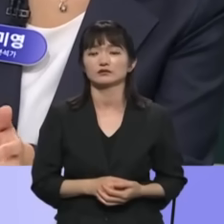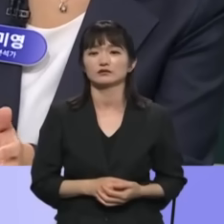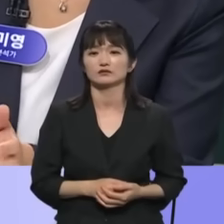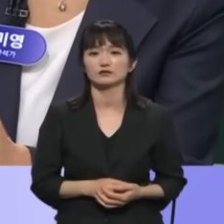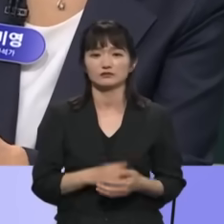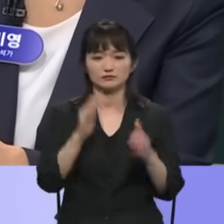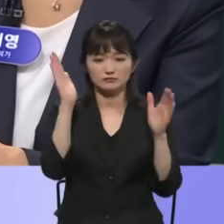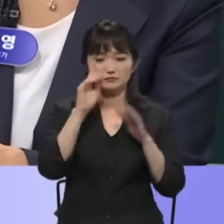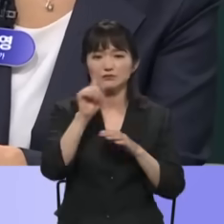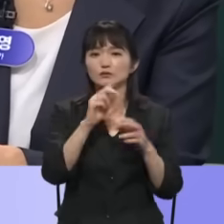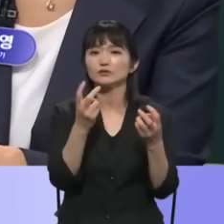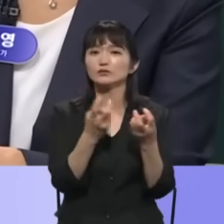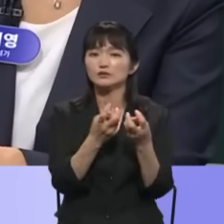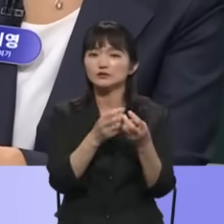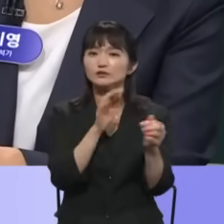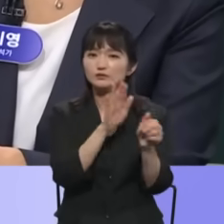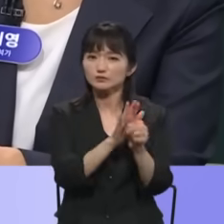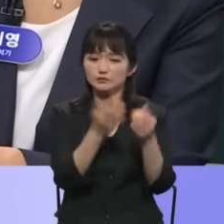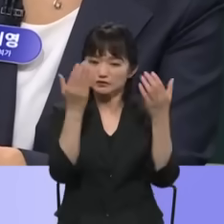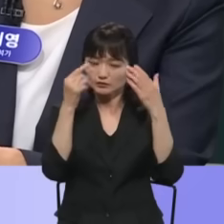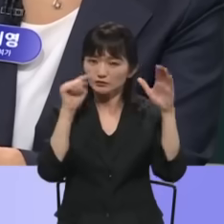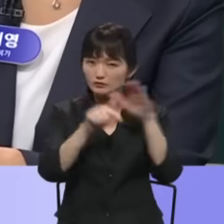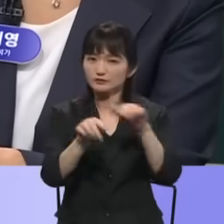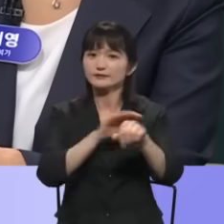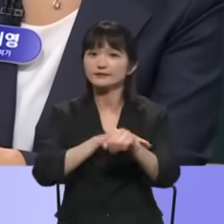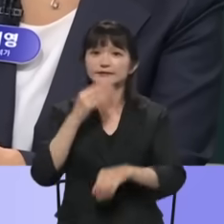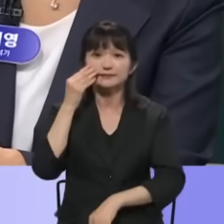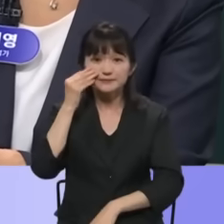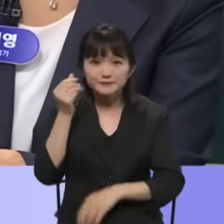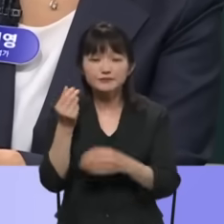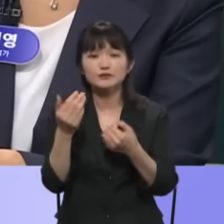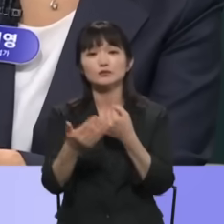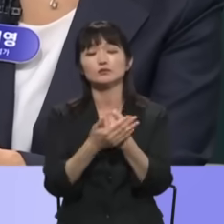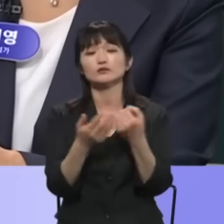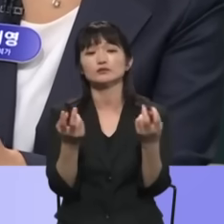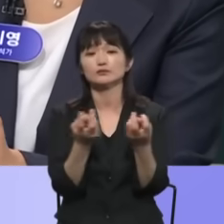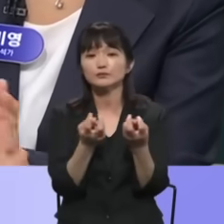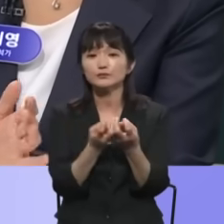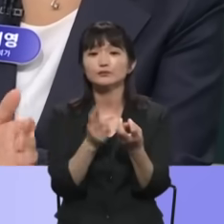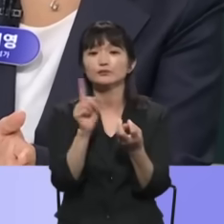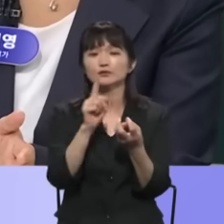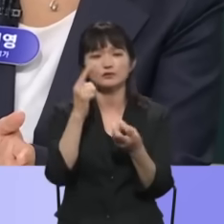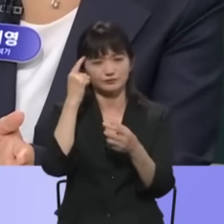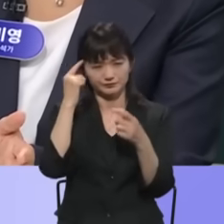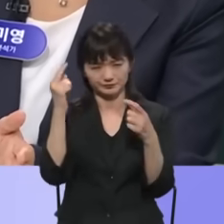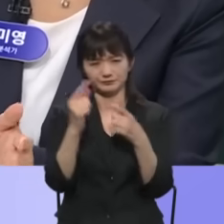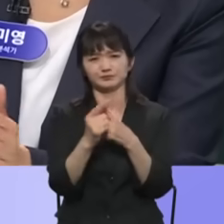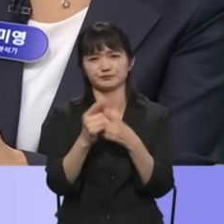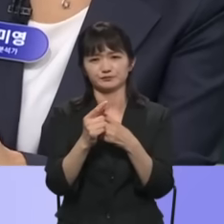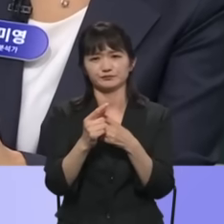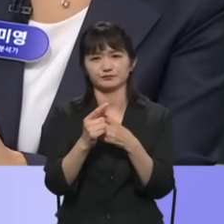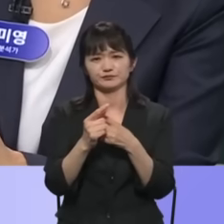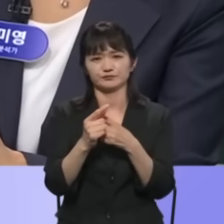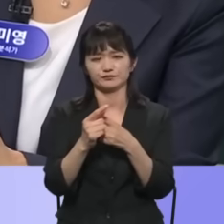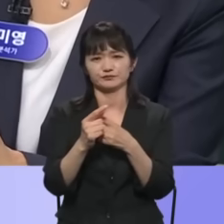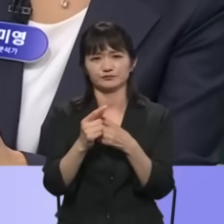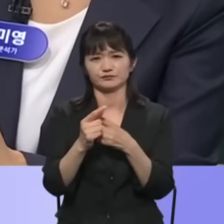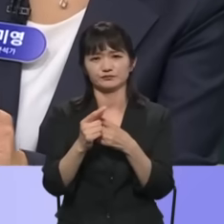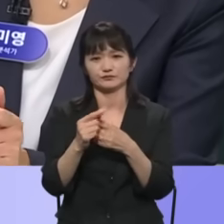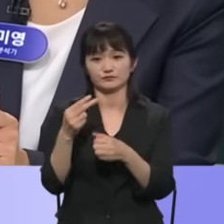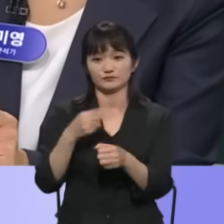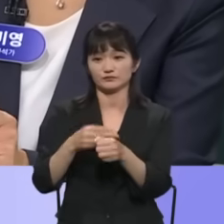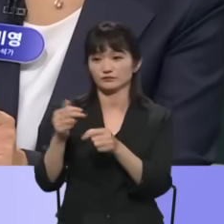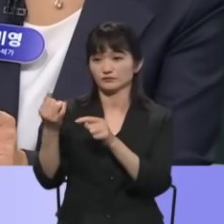어떤 지원을 받고 학교에 갔을 때 잘 적응할 수 있도록 도와주는 방법이 무엇일까를 좀 더 고민하면 결국 교사를 폭행하는